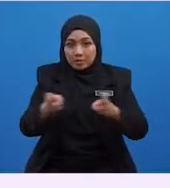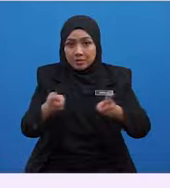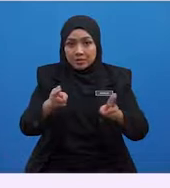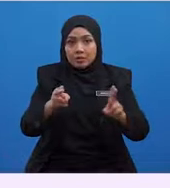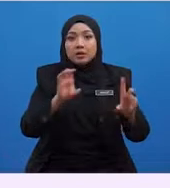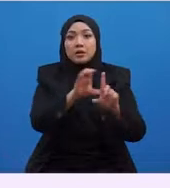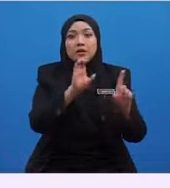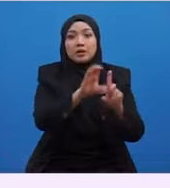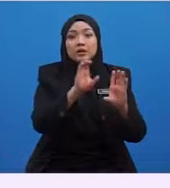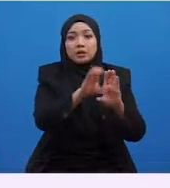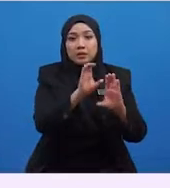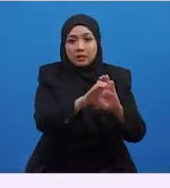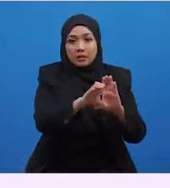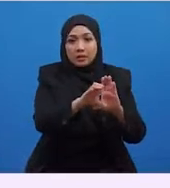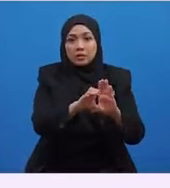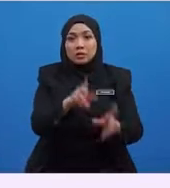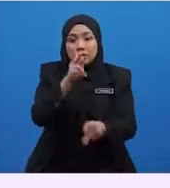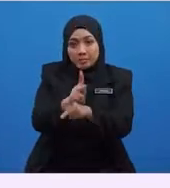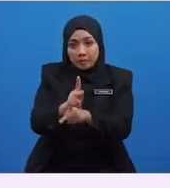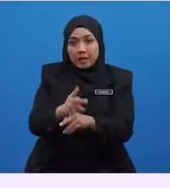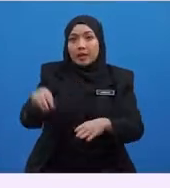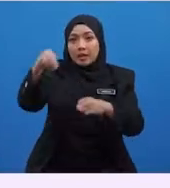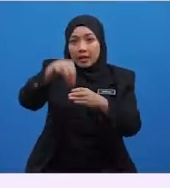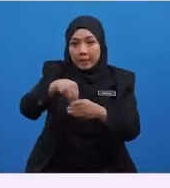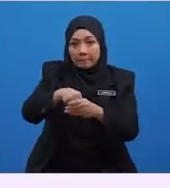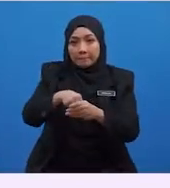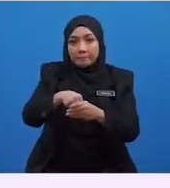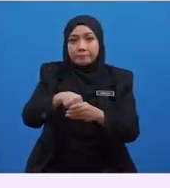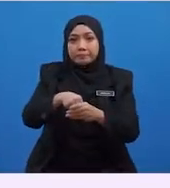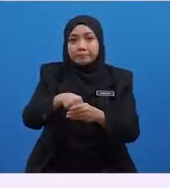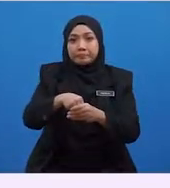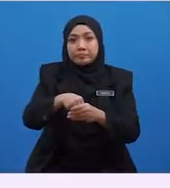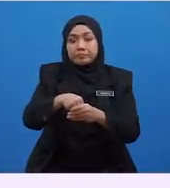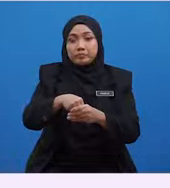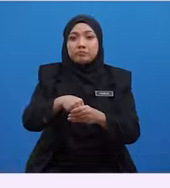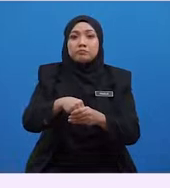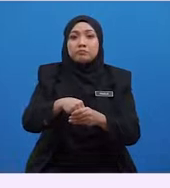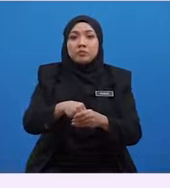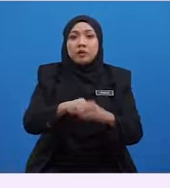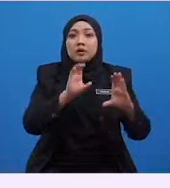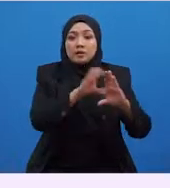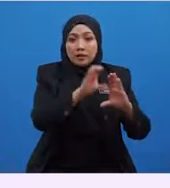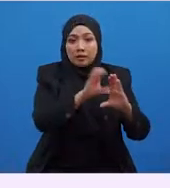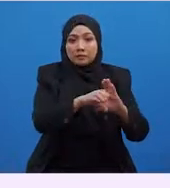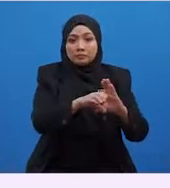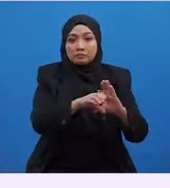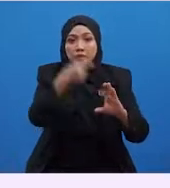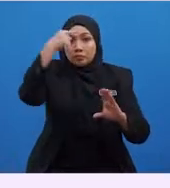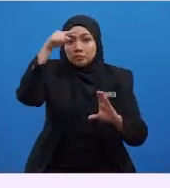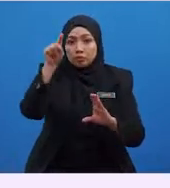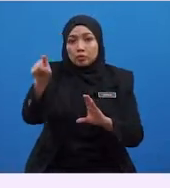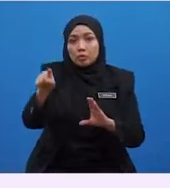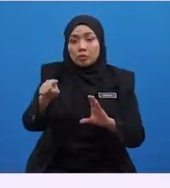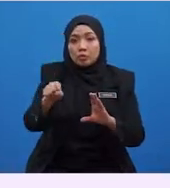Tujuan mencapai data dalam pangkalan data ini adalah untuk pertama, memaparkan semua data yang